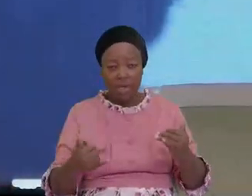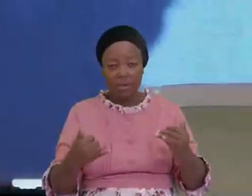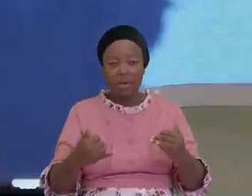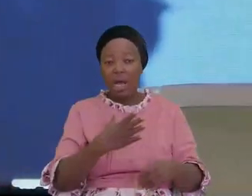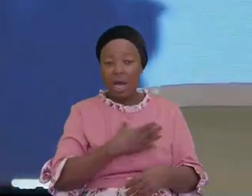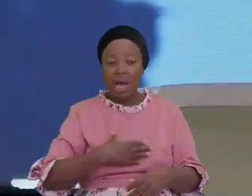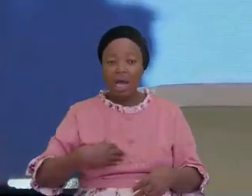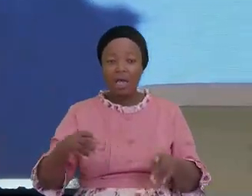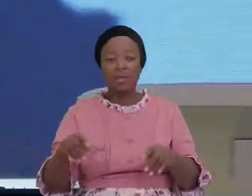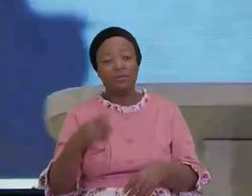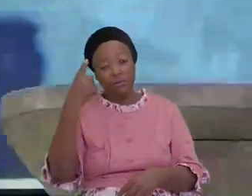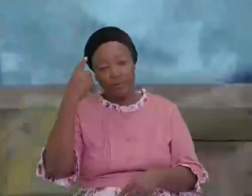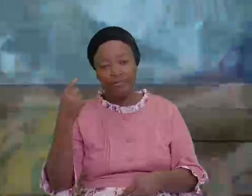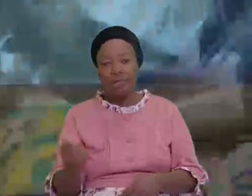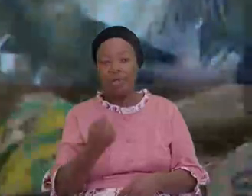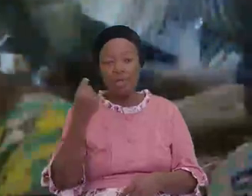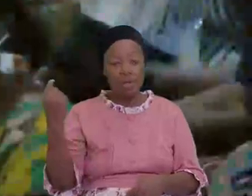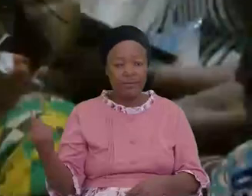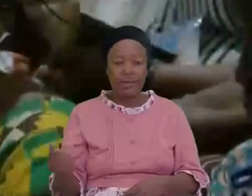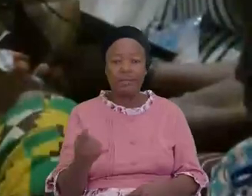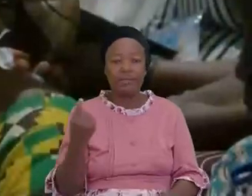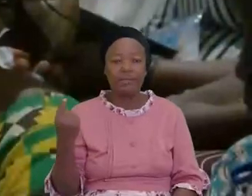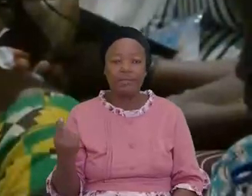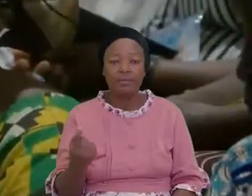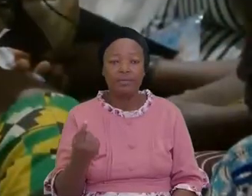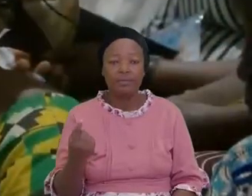à jamais.